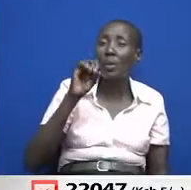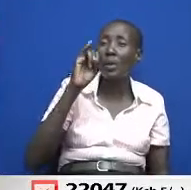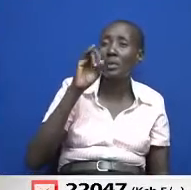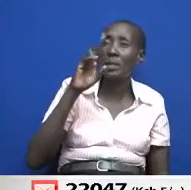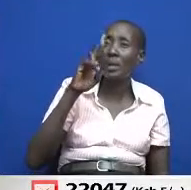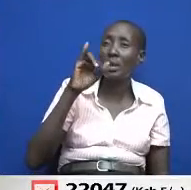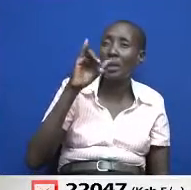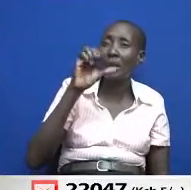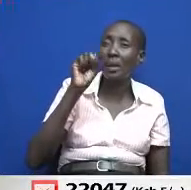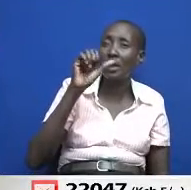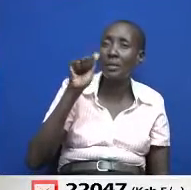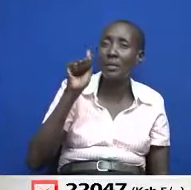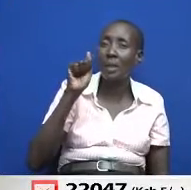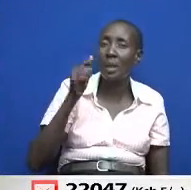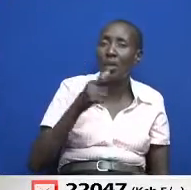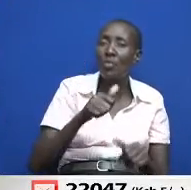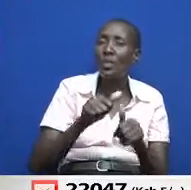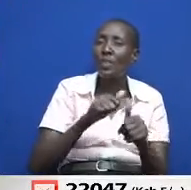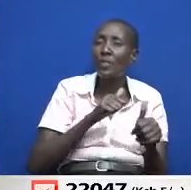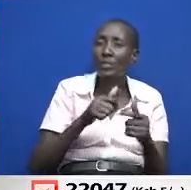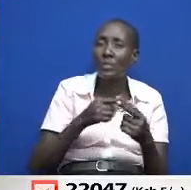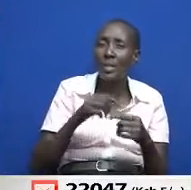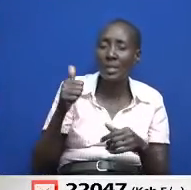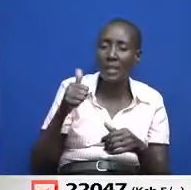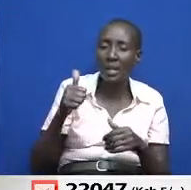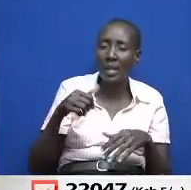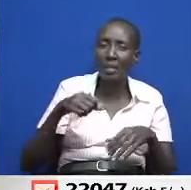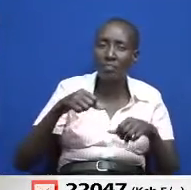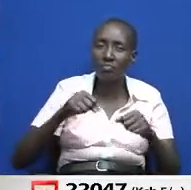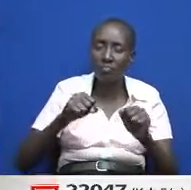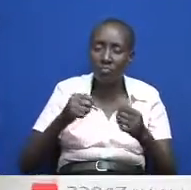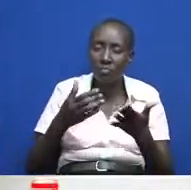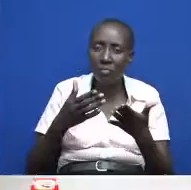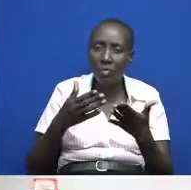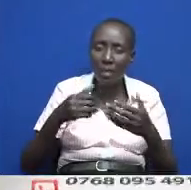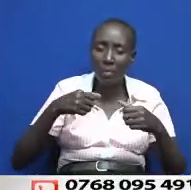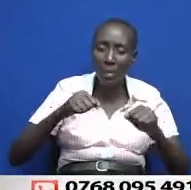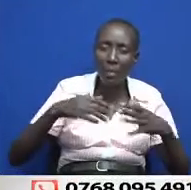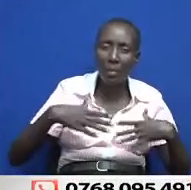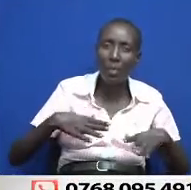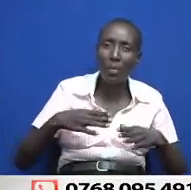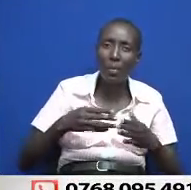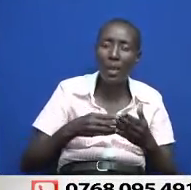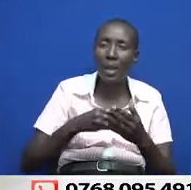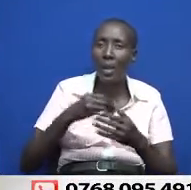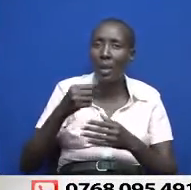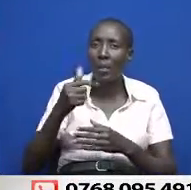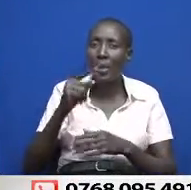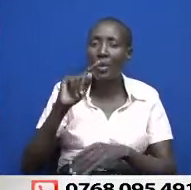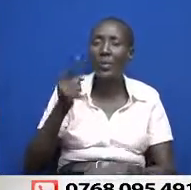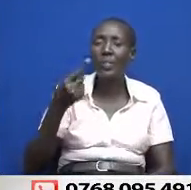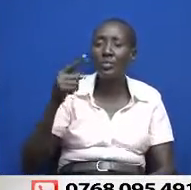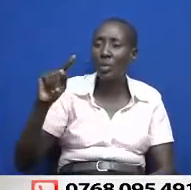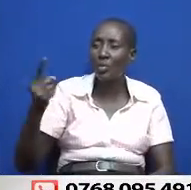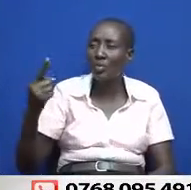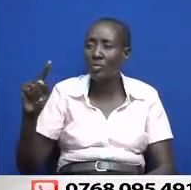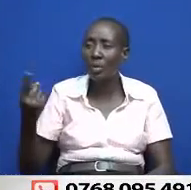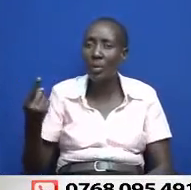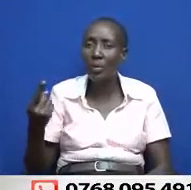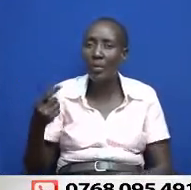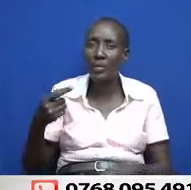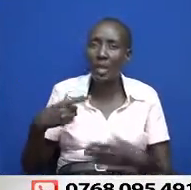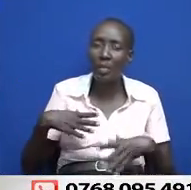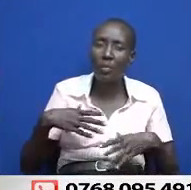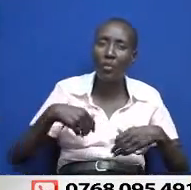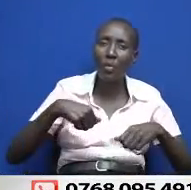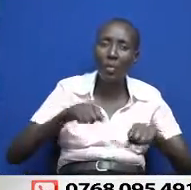maneno. Jana alikuwa na vijana wa bodaboda. Aliwapea kila mtu 1,000 wanizuie. Vijana wa bodaboda kutoka hapa